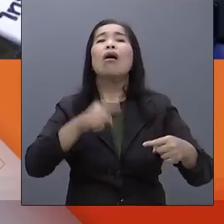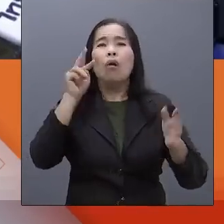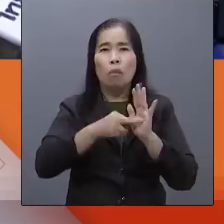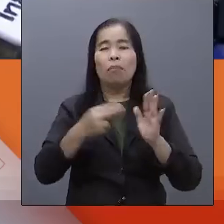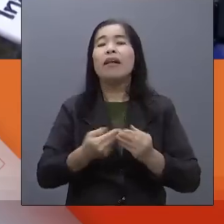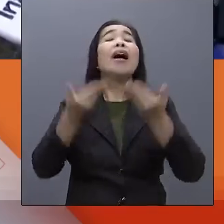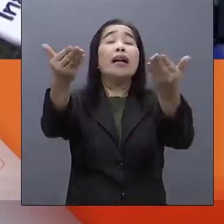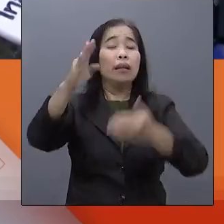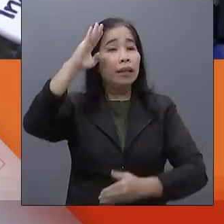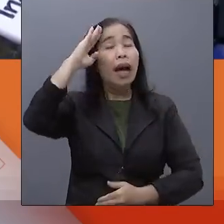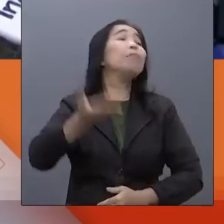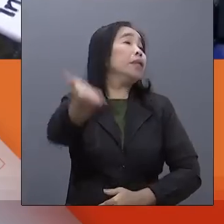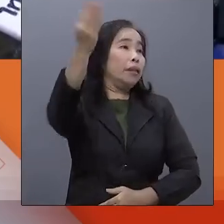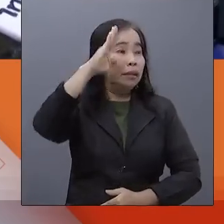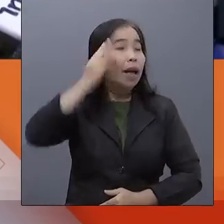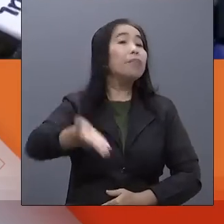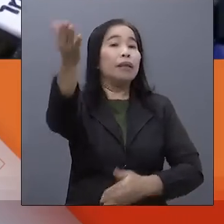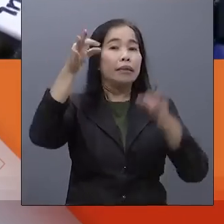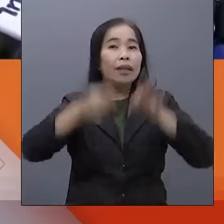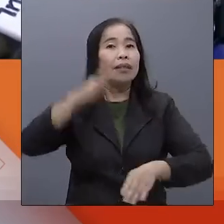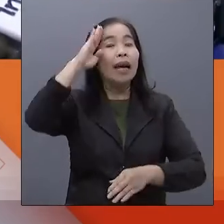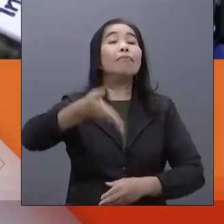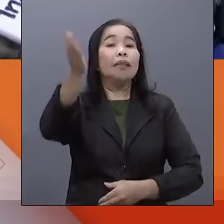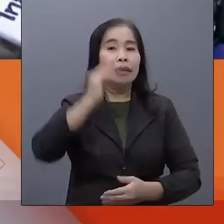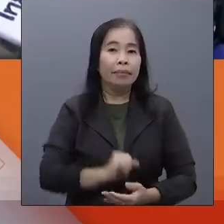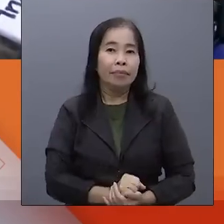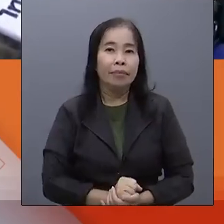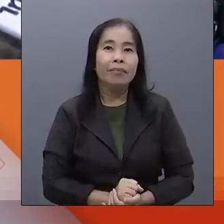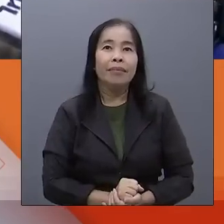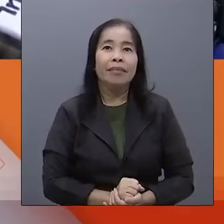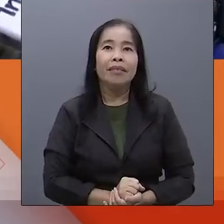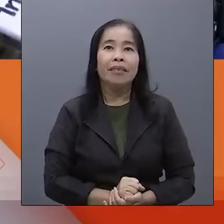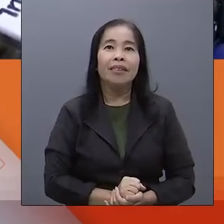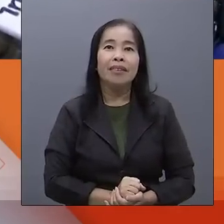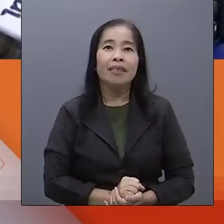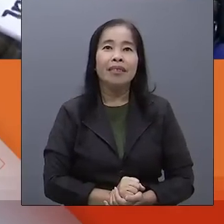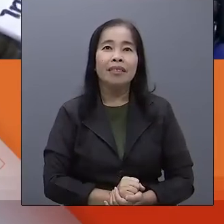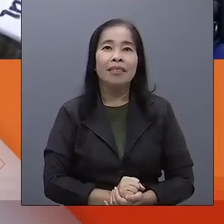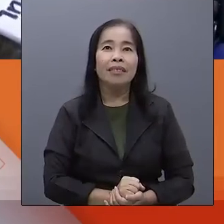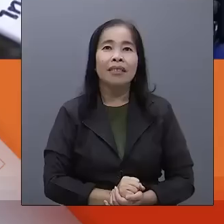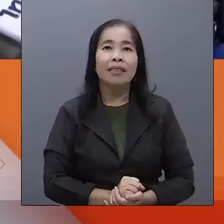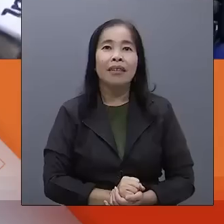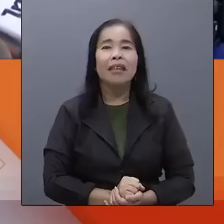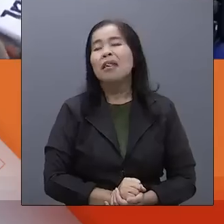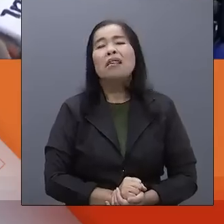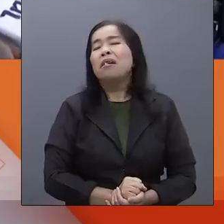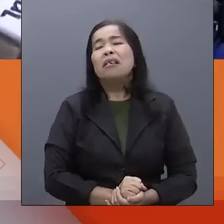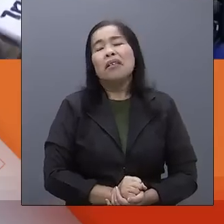คงแล้วในการที่บอกว่าเราไม่ยอมซื้อเราสนับสนุนรัฐบาลทั่วโลก